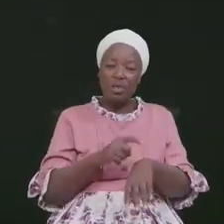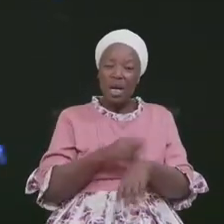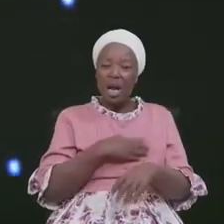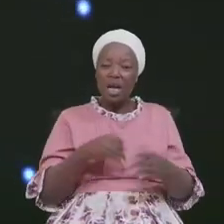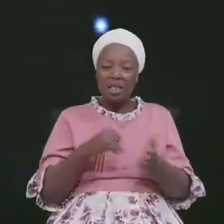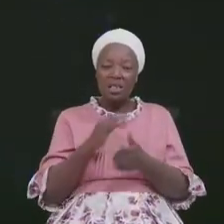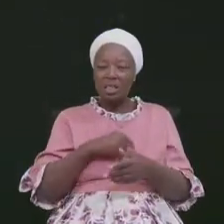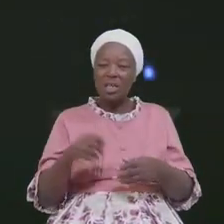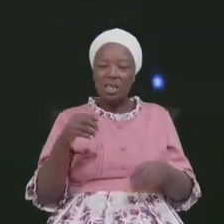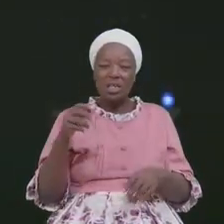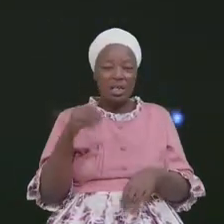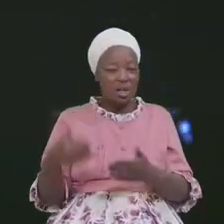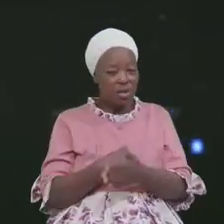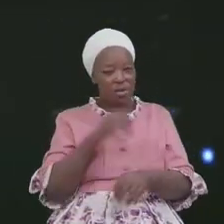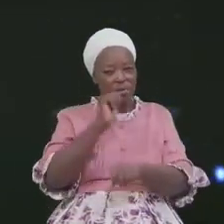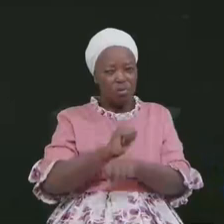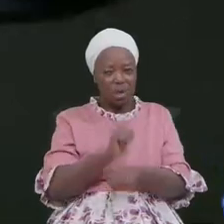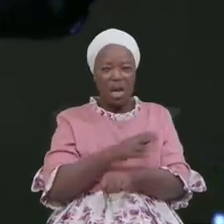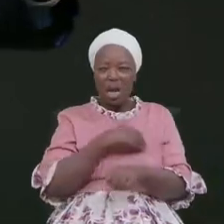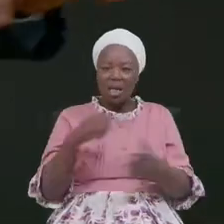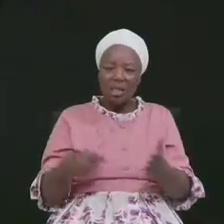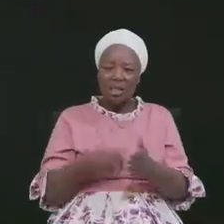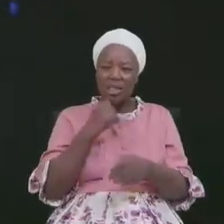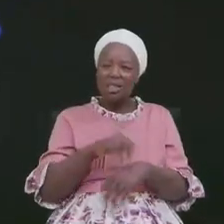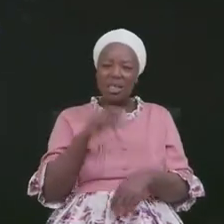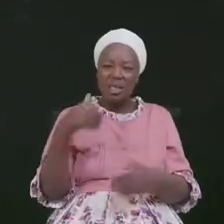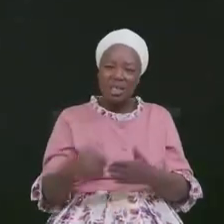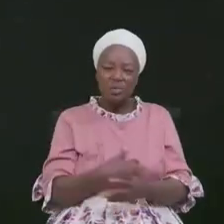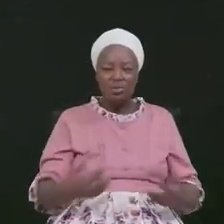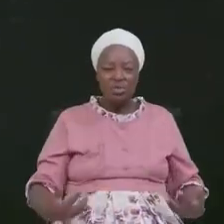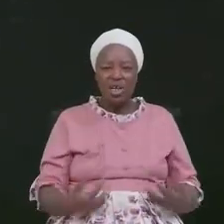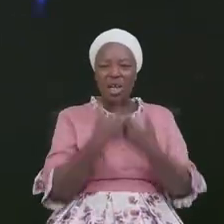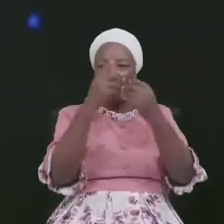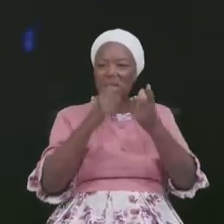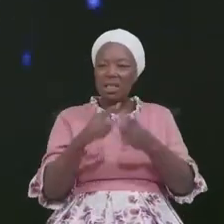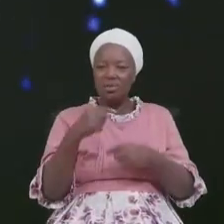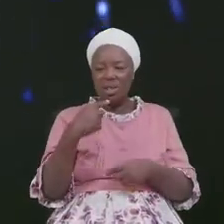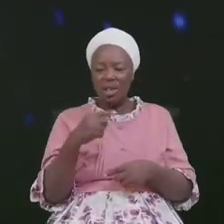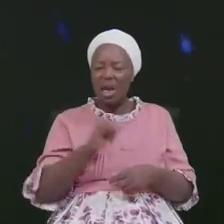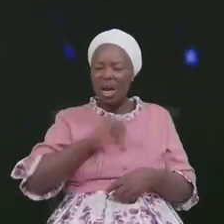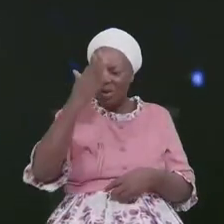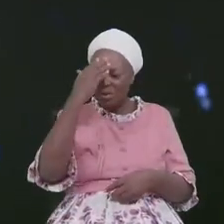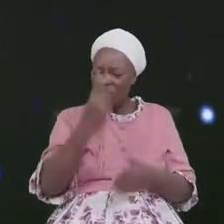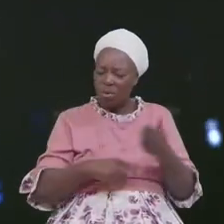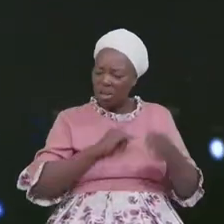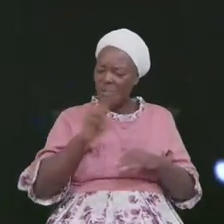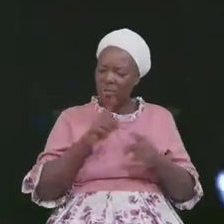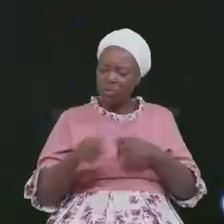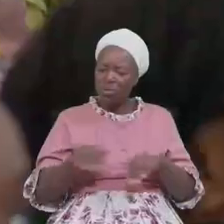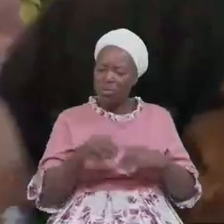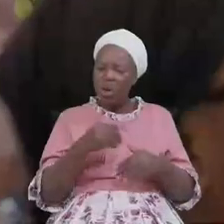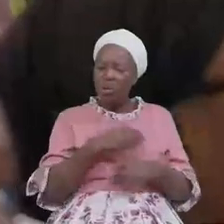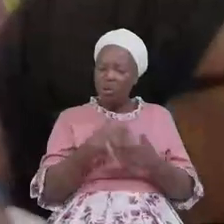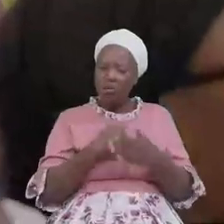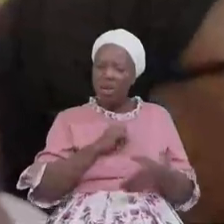commission, que c'est un nouveau défi, et tu te dis, je sais ce que je faisais quand ça arrivait,